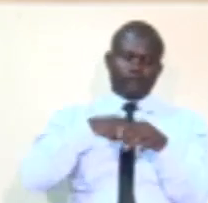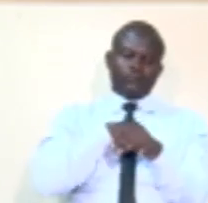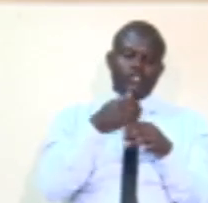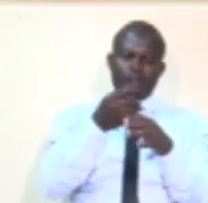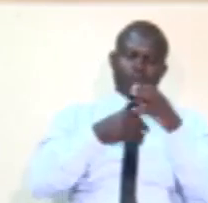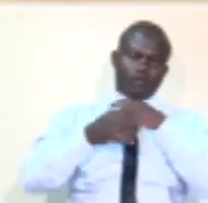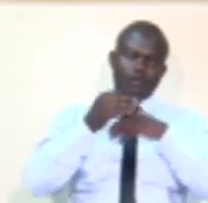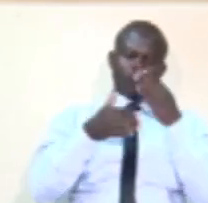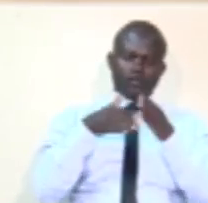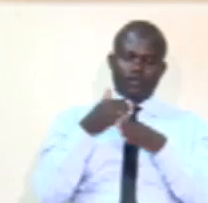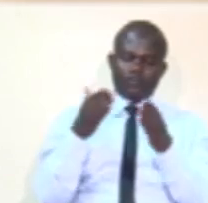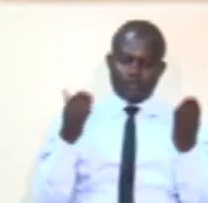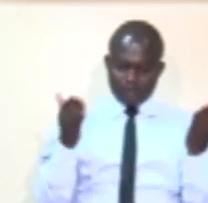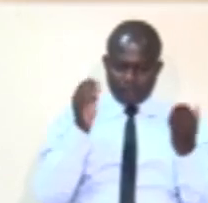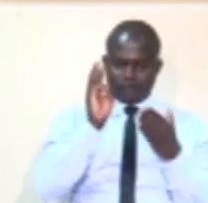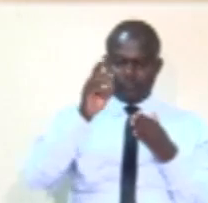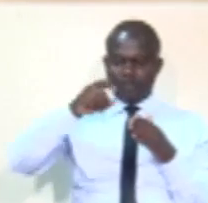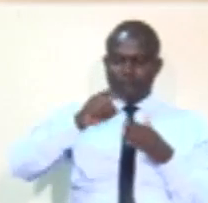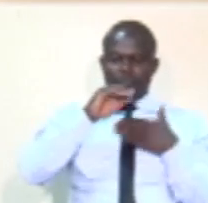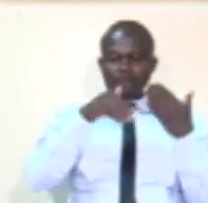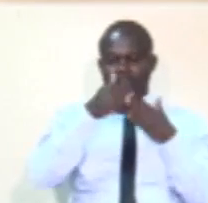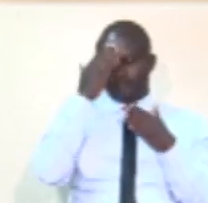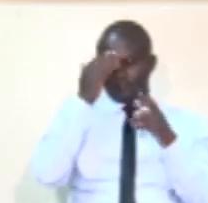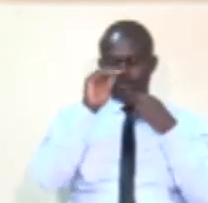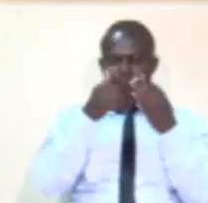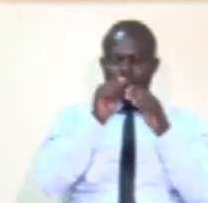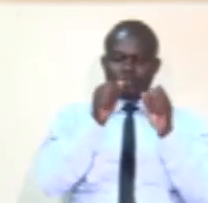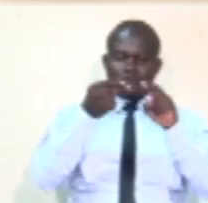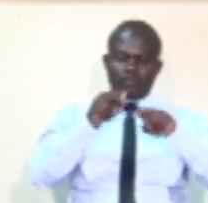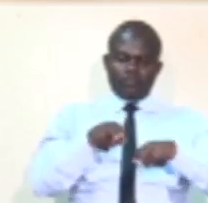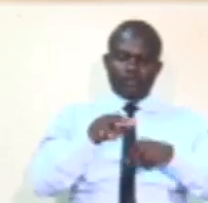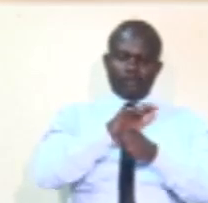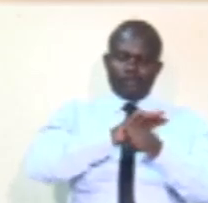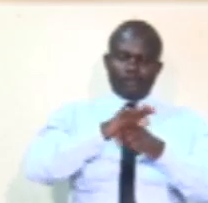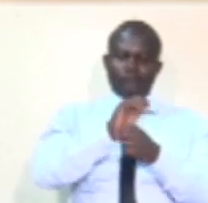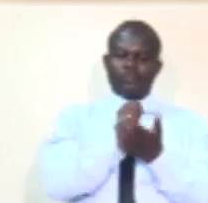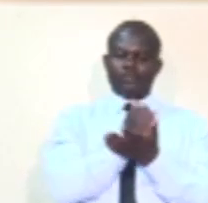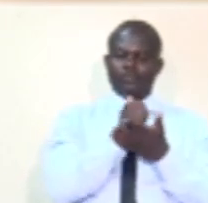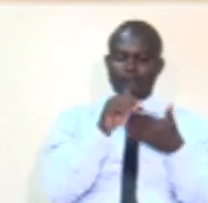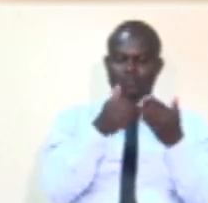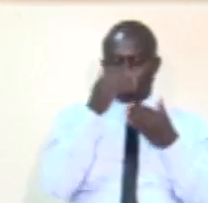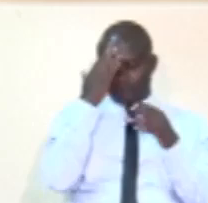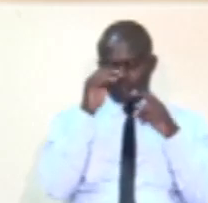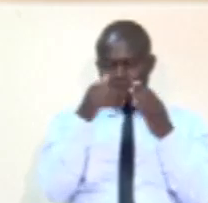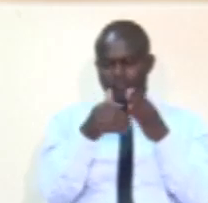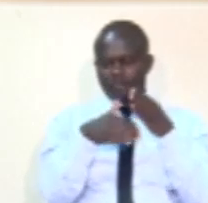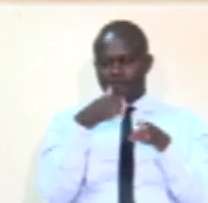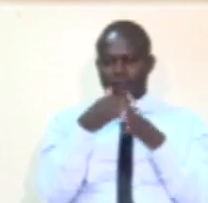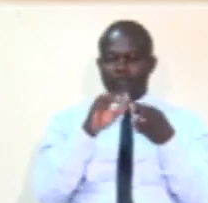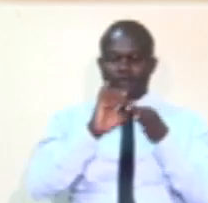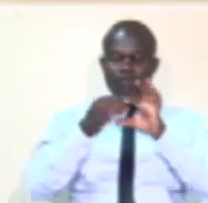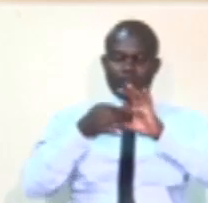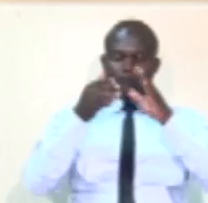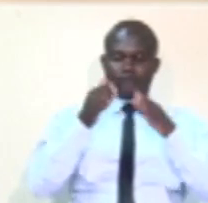ruzubakwa bizakenerwa byose kugira ngo habe hujuje ibyangombwa kugira ngo rwubakwe. Umufatanyabikorwa